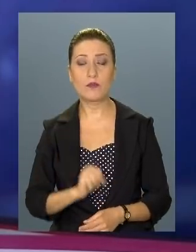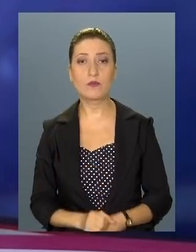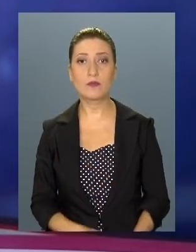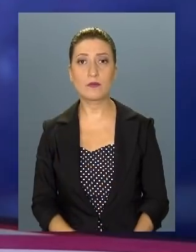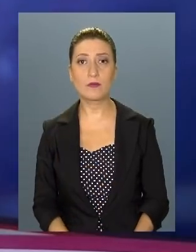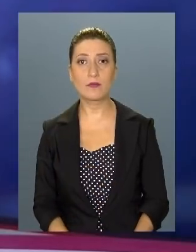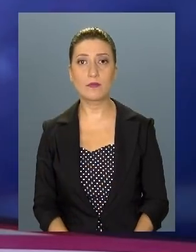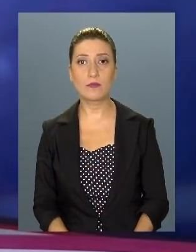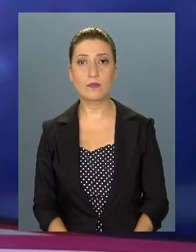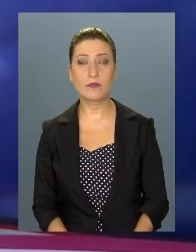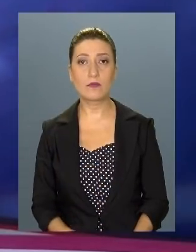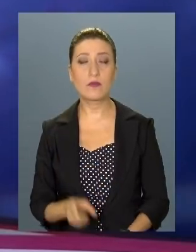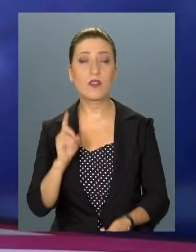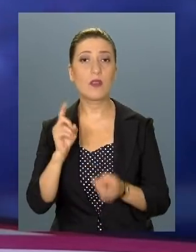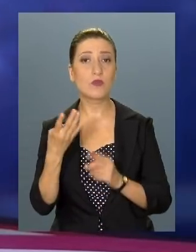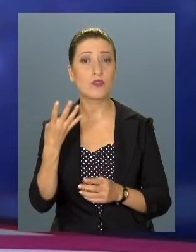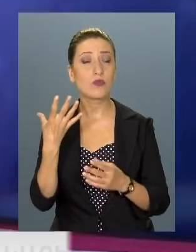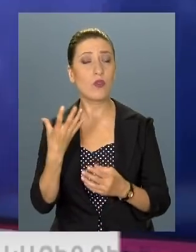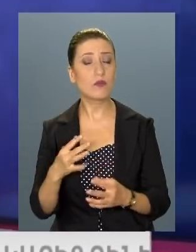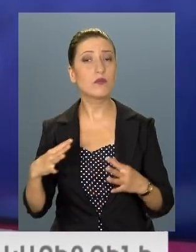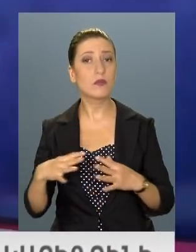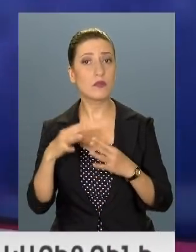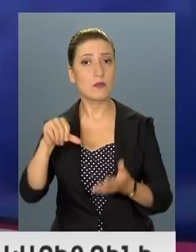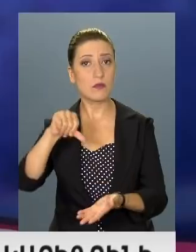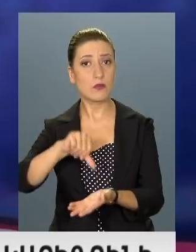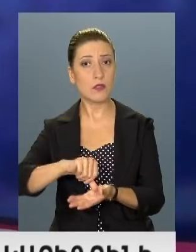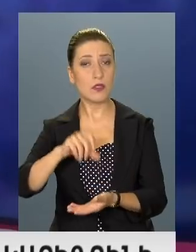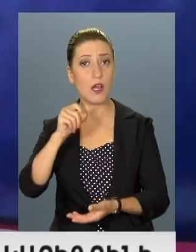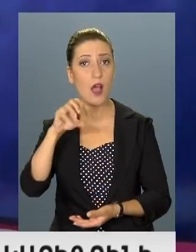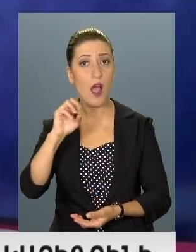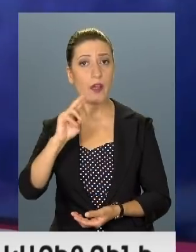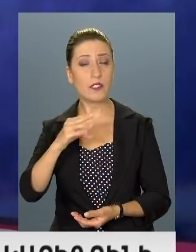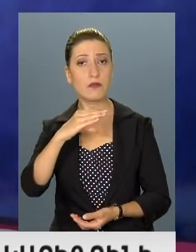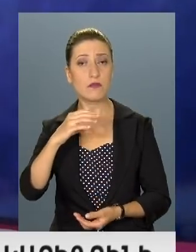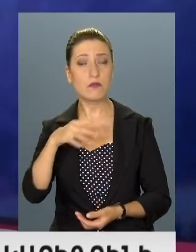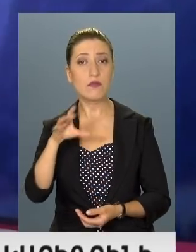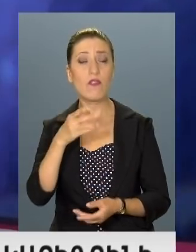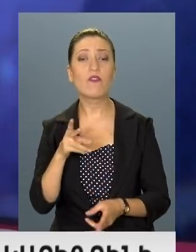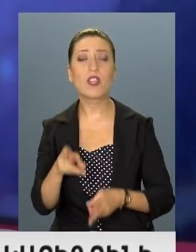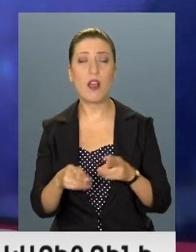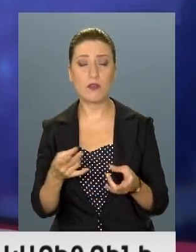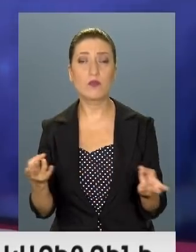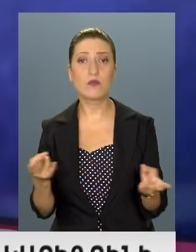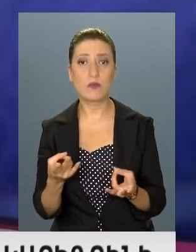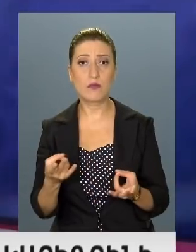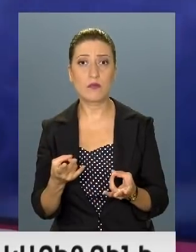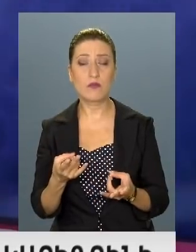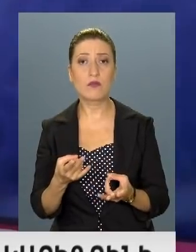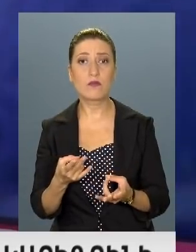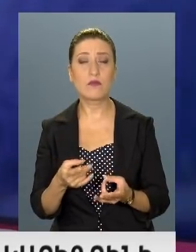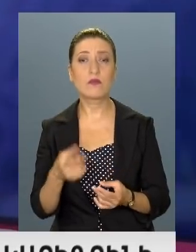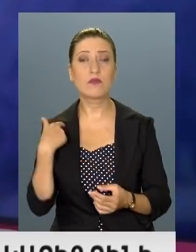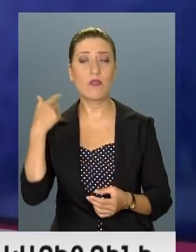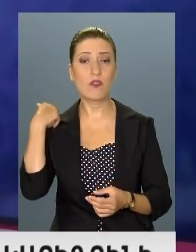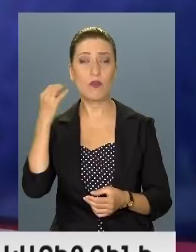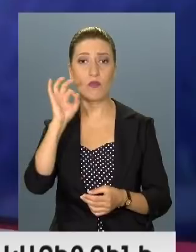Վերադառնանք Հայաստան, ապրիլյան քարորիայի մասնակից Հայկ Սեխիլյանը վիրահատվելու կարիք ունի։ Բեկորը մոտենում է